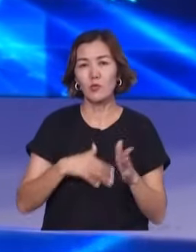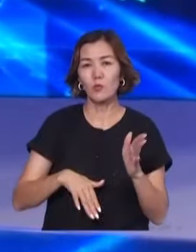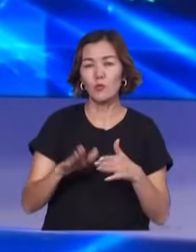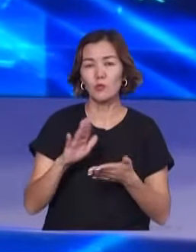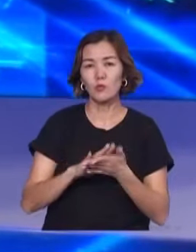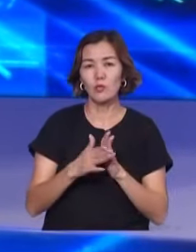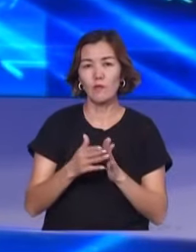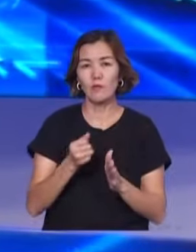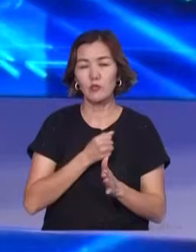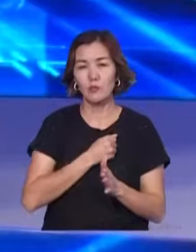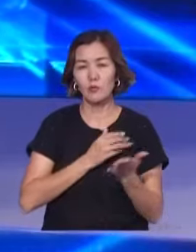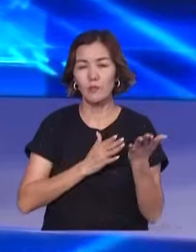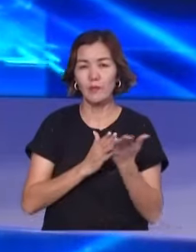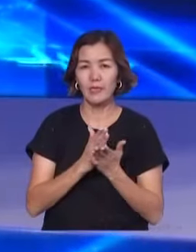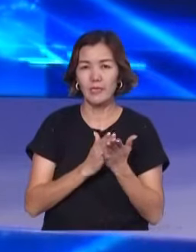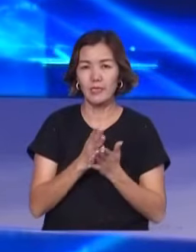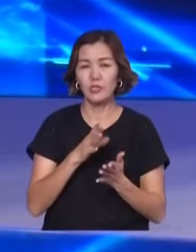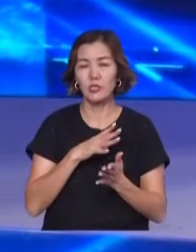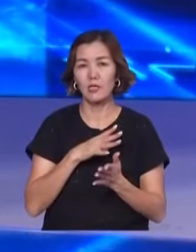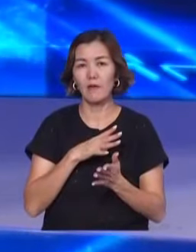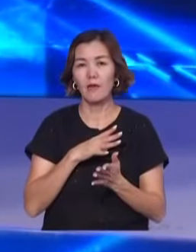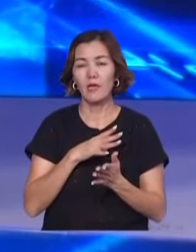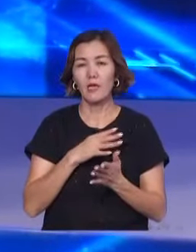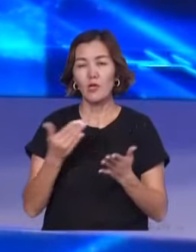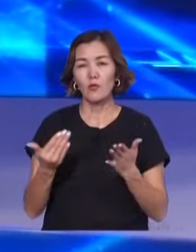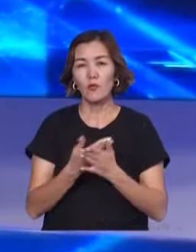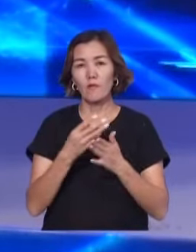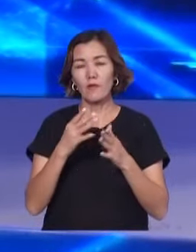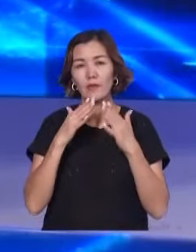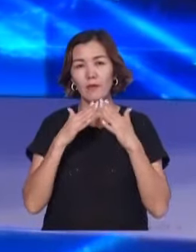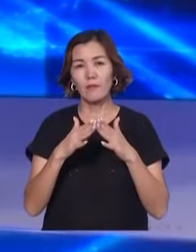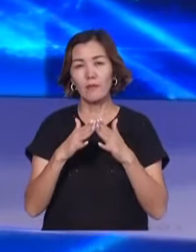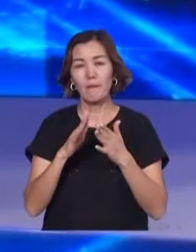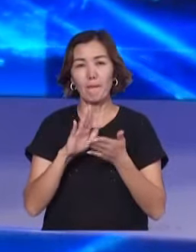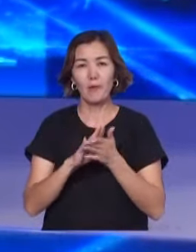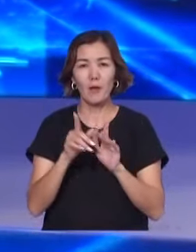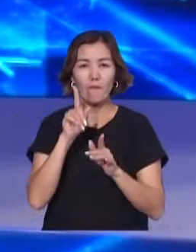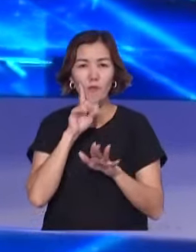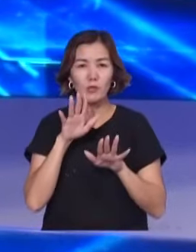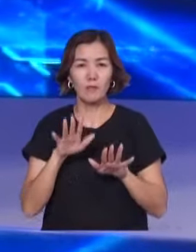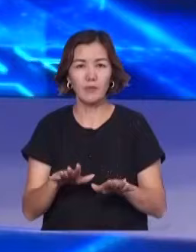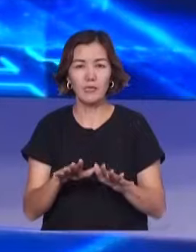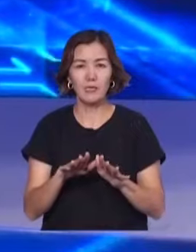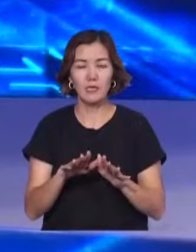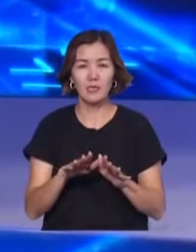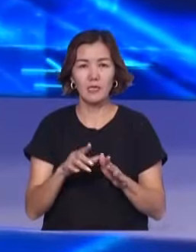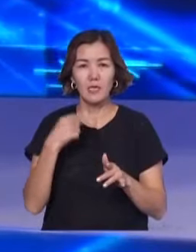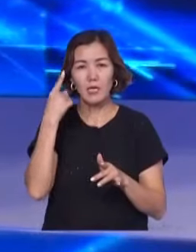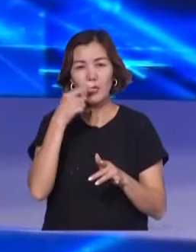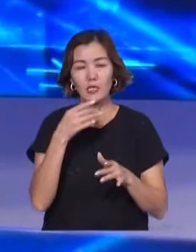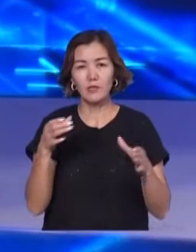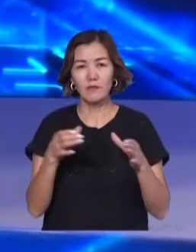значительно улучшить условия службы пограничников. В современной казарме обеспечены комфортные места для длительного размещения личного